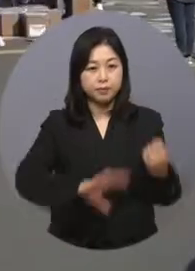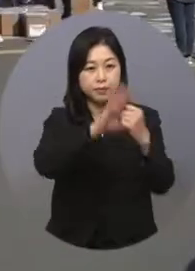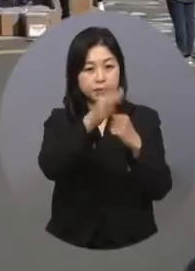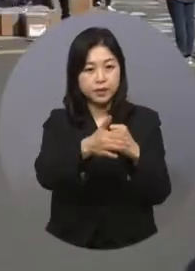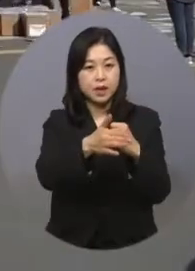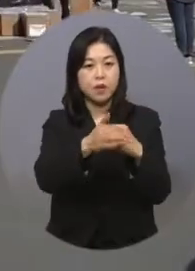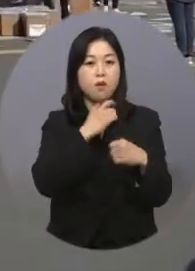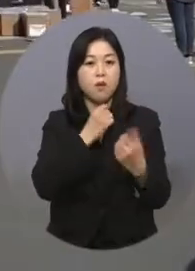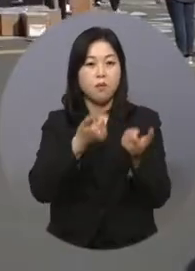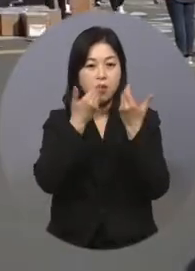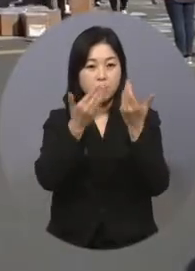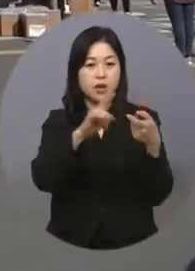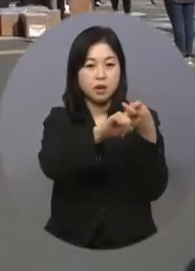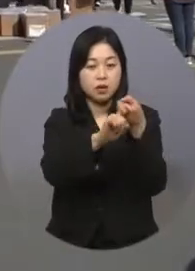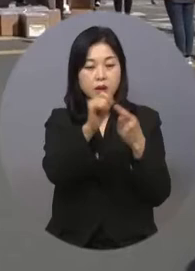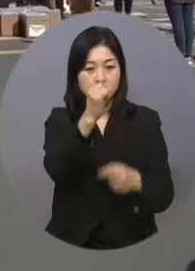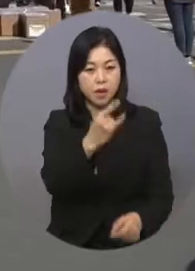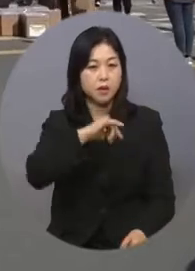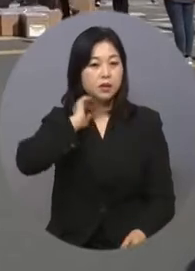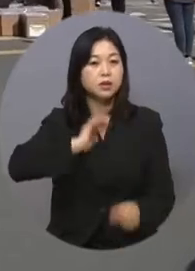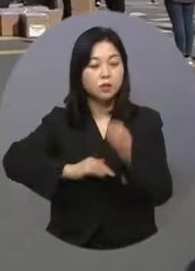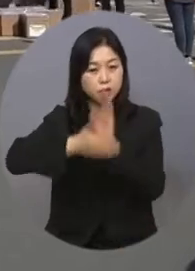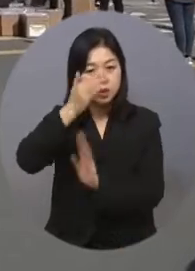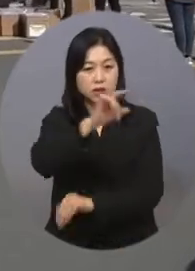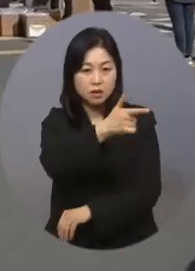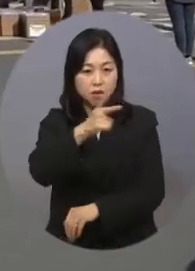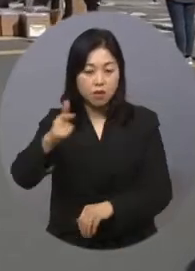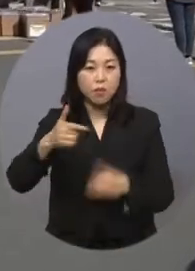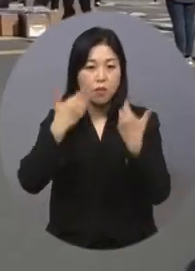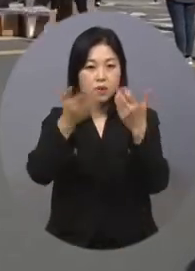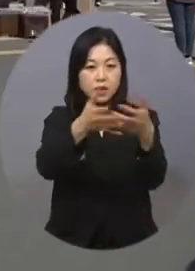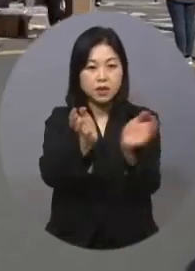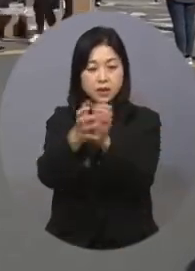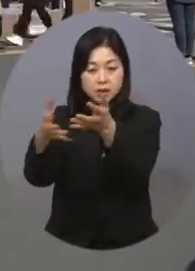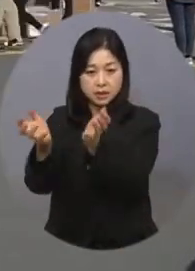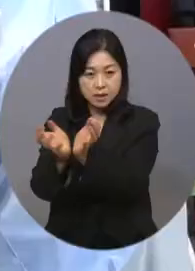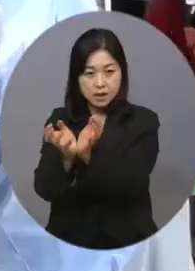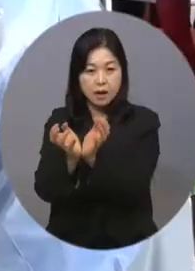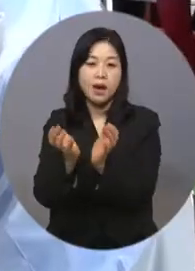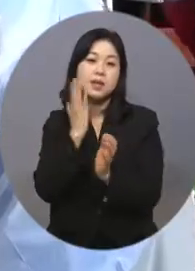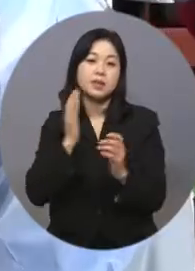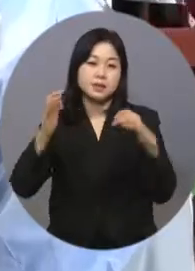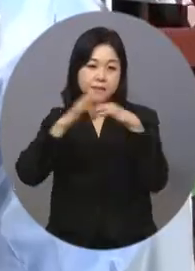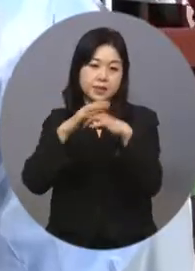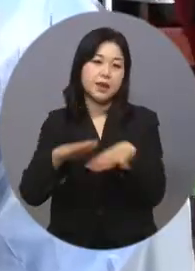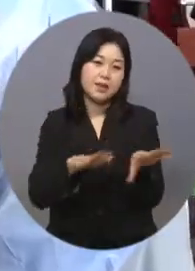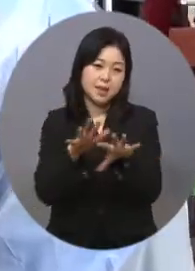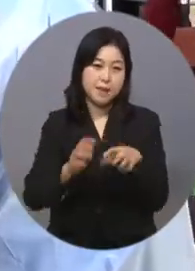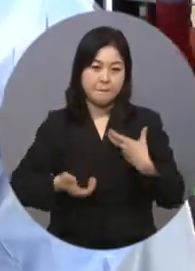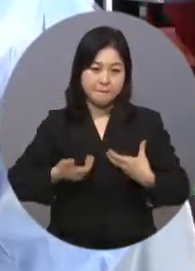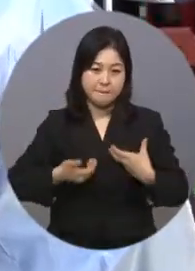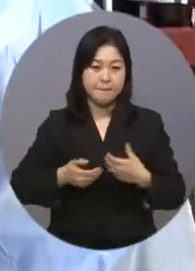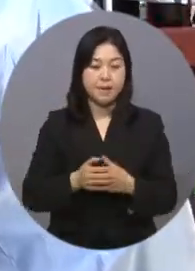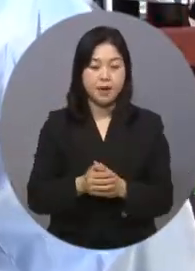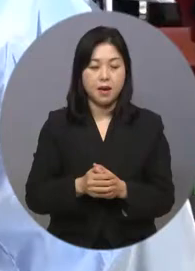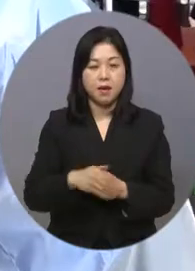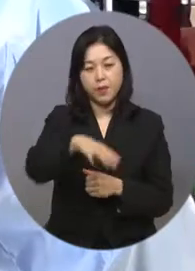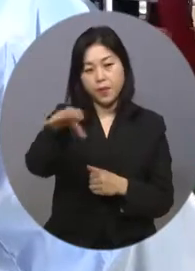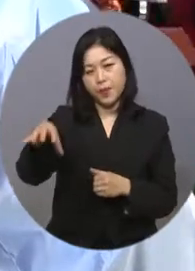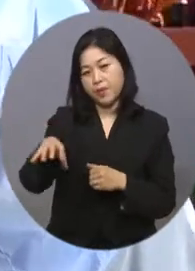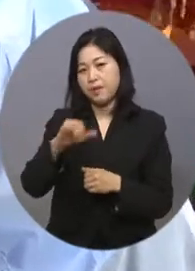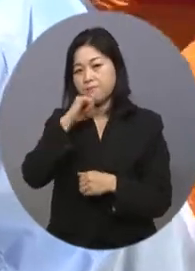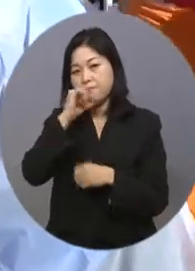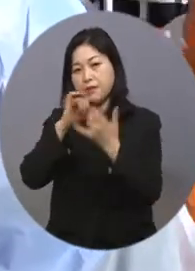국제자원봉사연합회 등 의정부 시 여러 봉사단체 회원들의 김장 담그는 손길이 분주합니다. 인근 취약계층 이웃들이 겨울밥상에